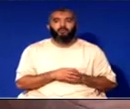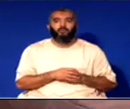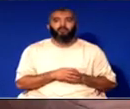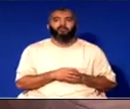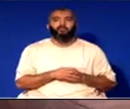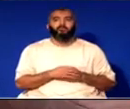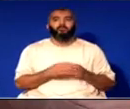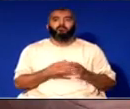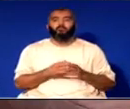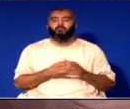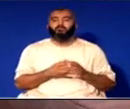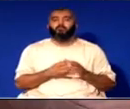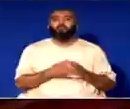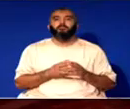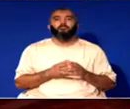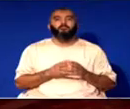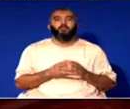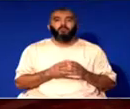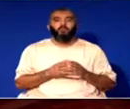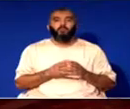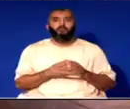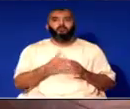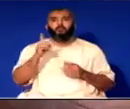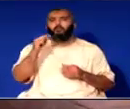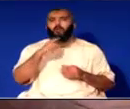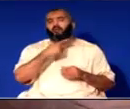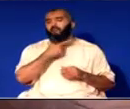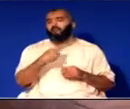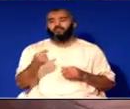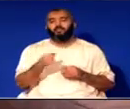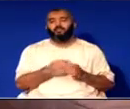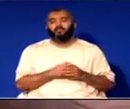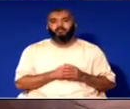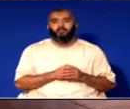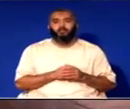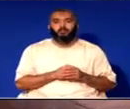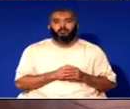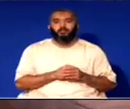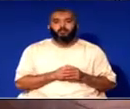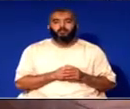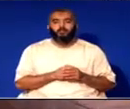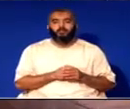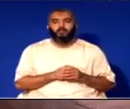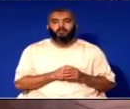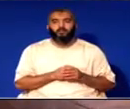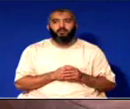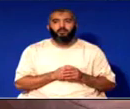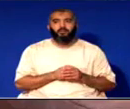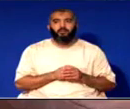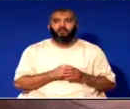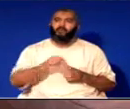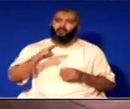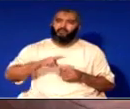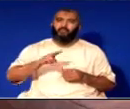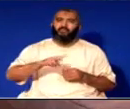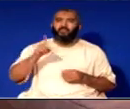هو شوف، لان نقول له شوفي وليدك اكيد احنا مش غادي في يوم من الايام مهما قلنا من كلام مش غادي يعوض لك